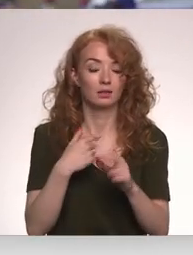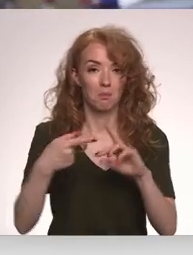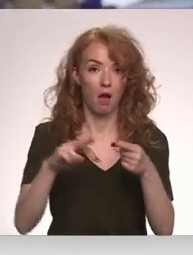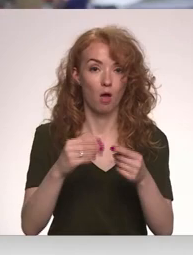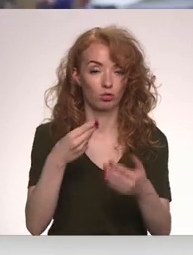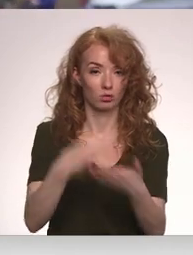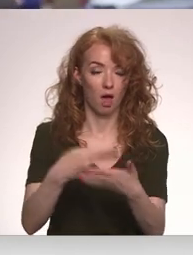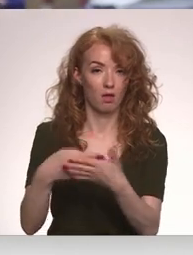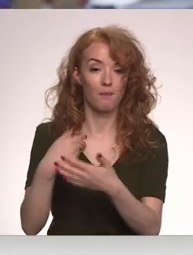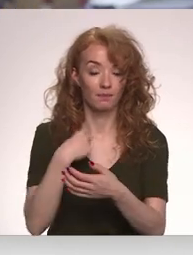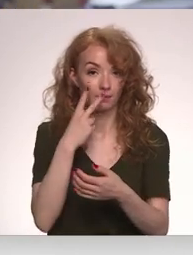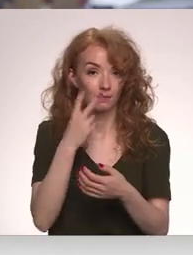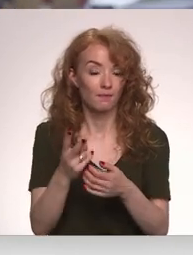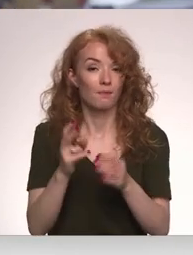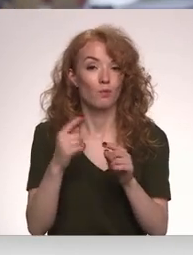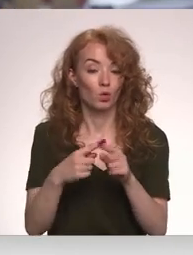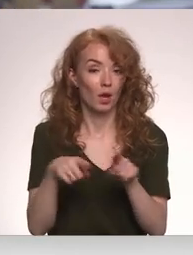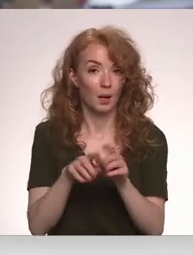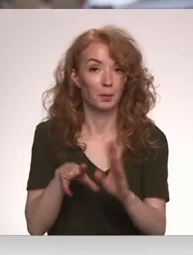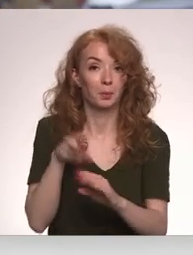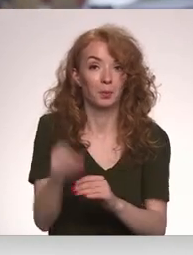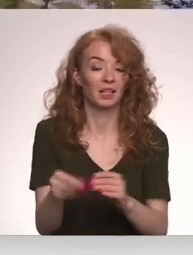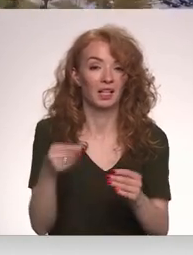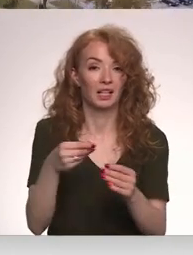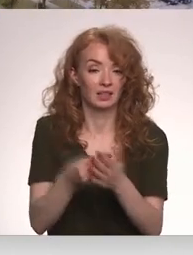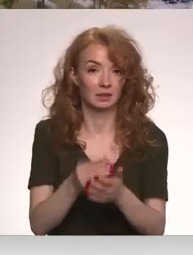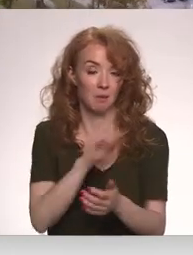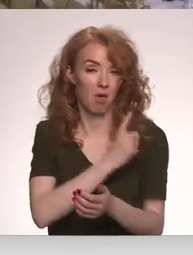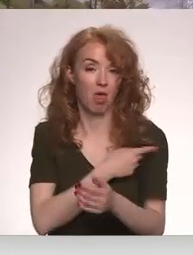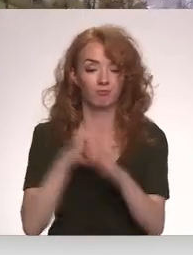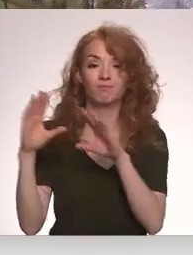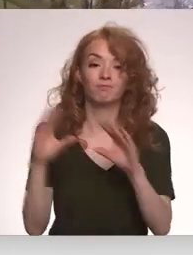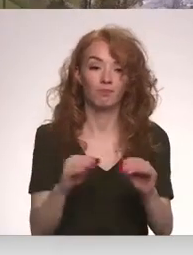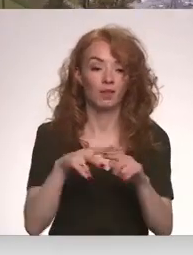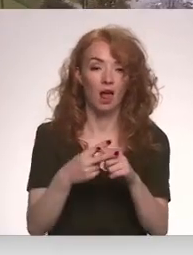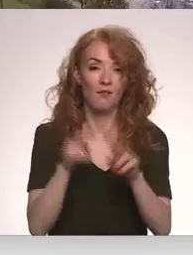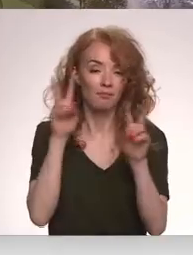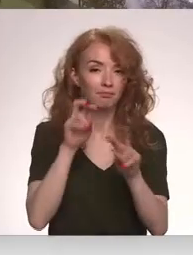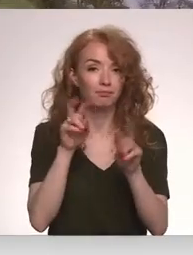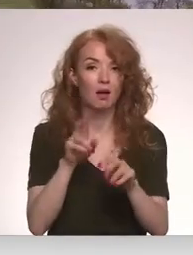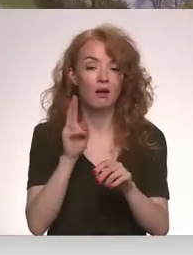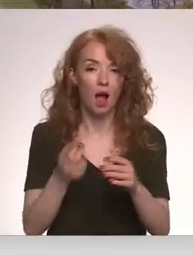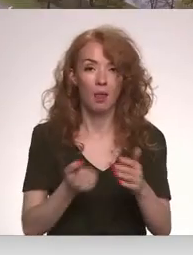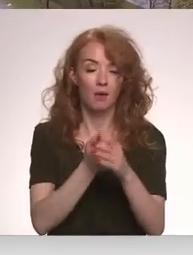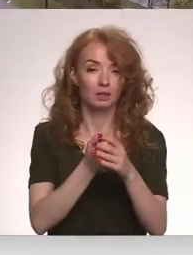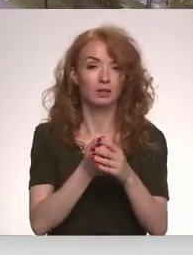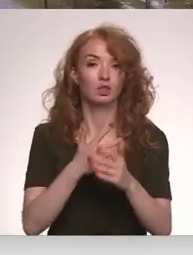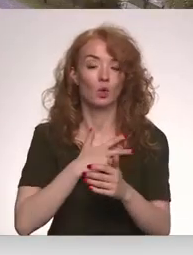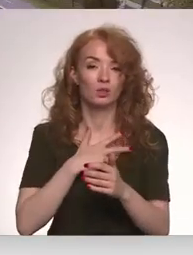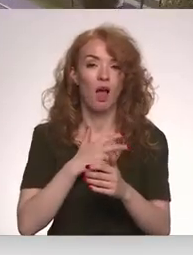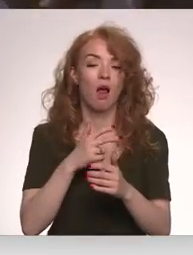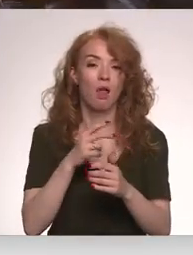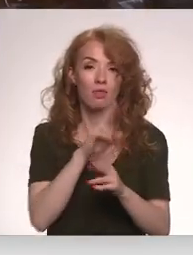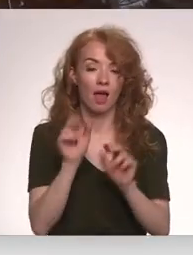es redzu, ka un arī pirktspēja ir mazinājusies. Jelgava izskata atbalsta veidu sociāli neaizsargātākajiem